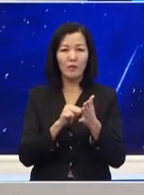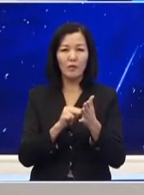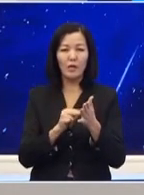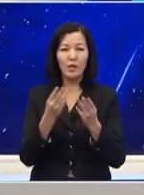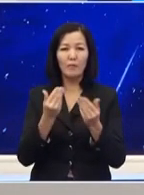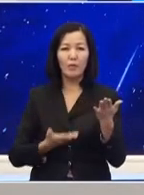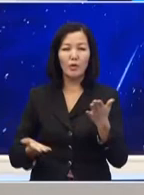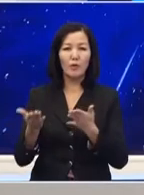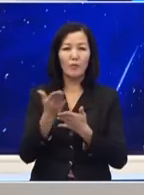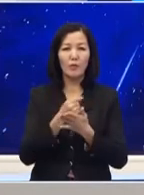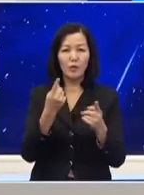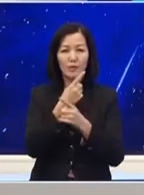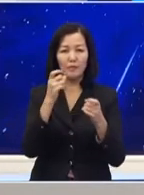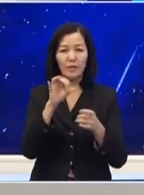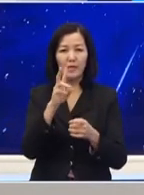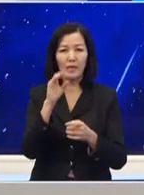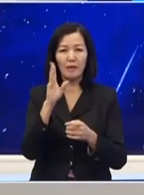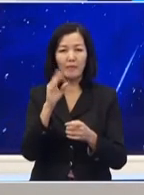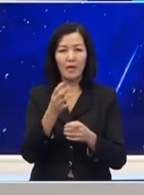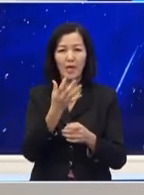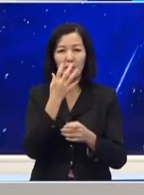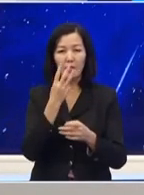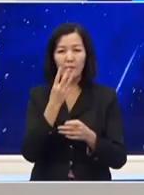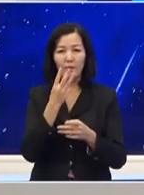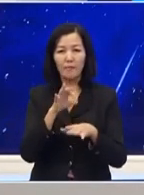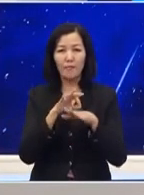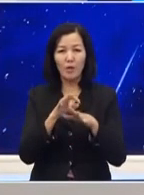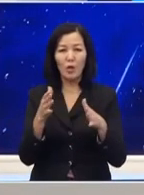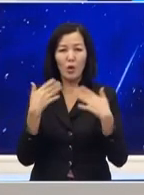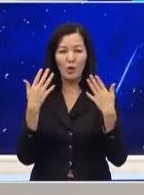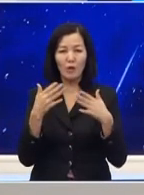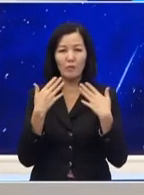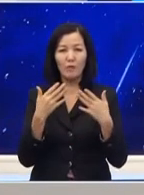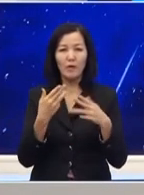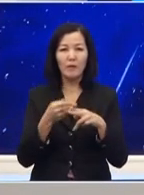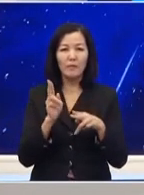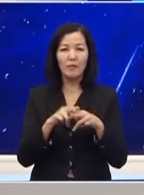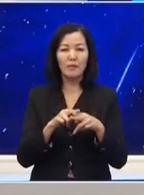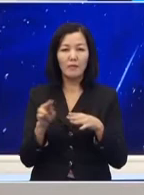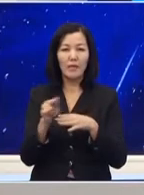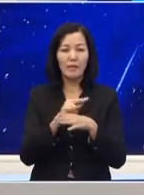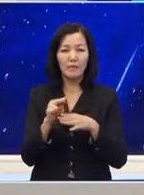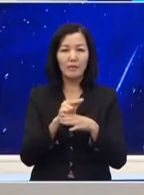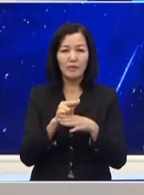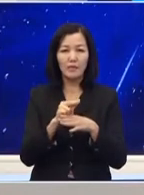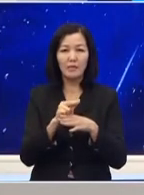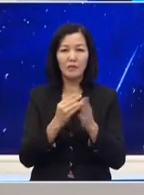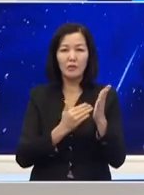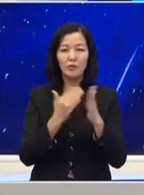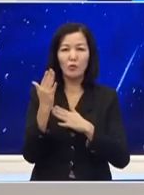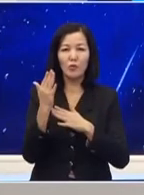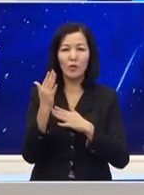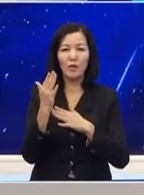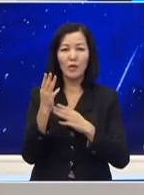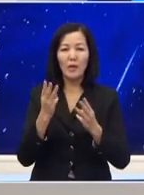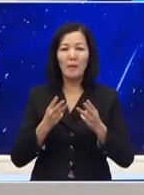учета, сообщает Хабар-24. Тепловики пошли по легкому пути, вместо того, чтобы отремонтировать вышедший из строя